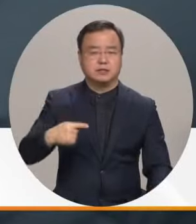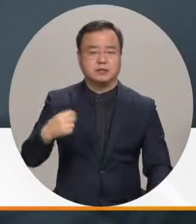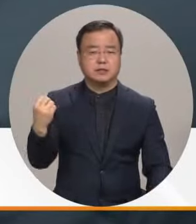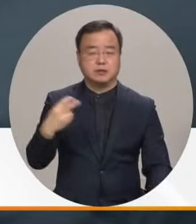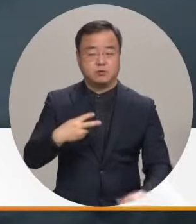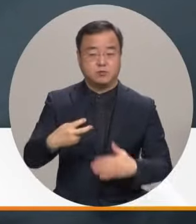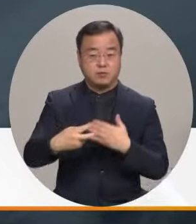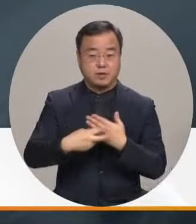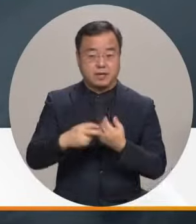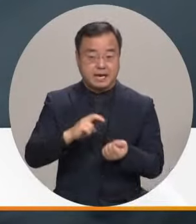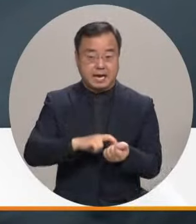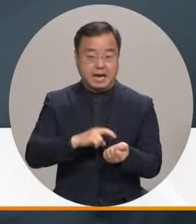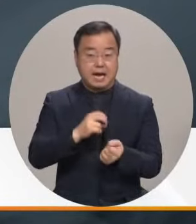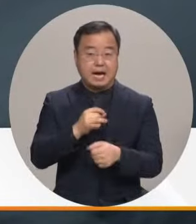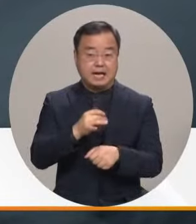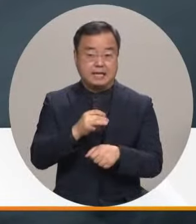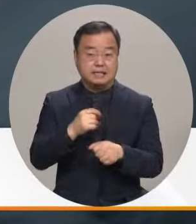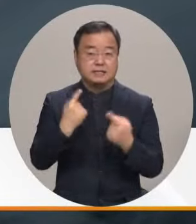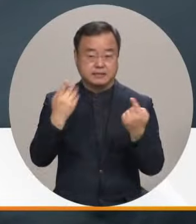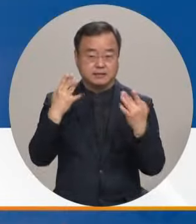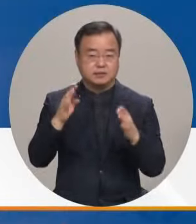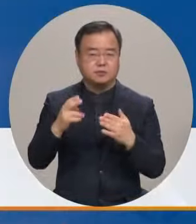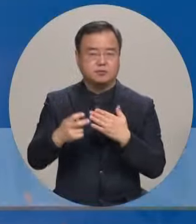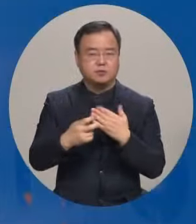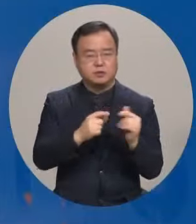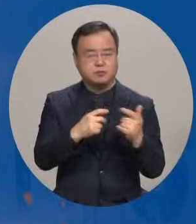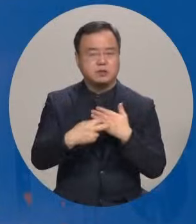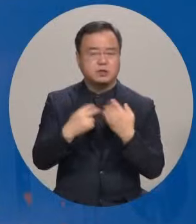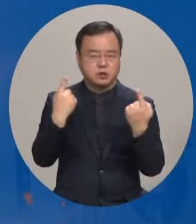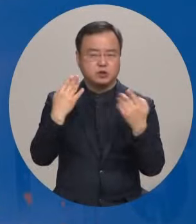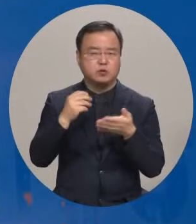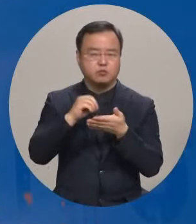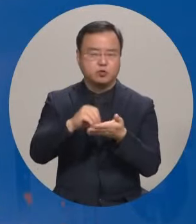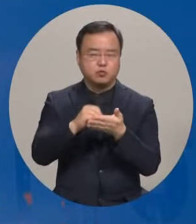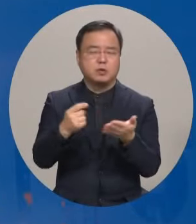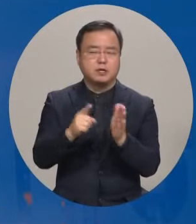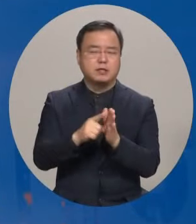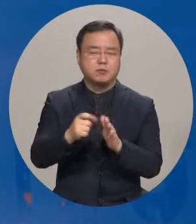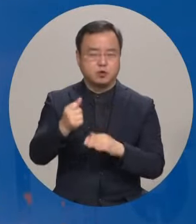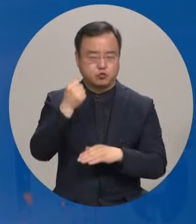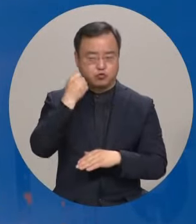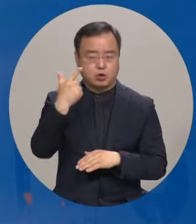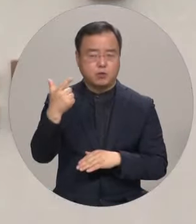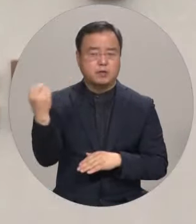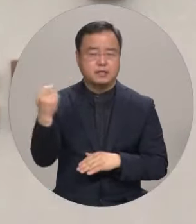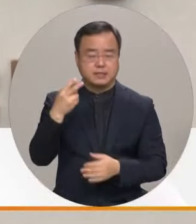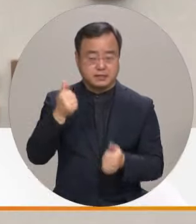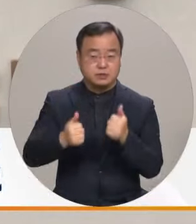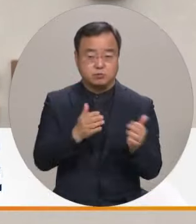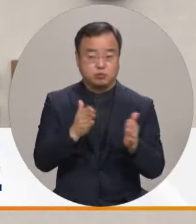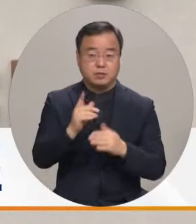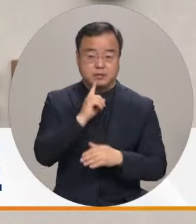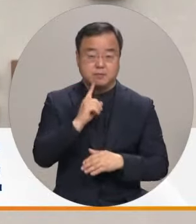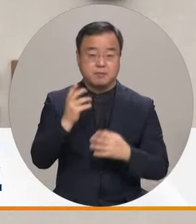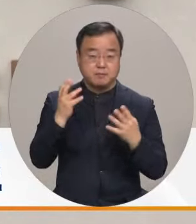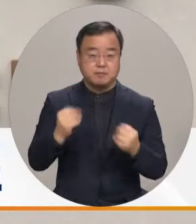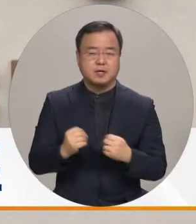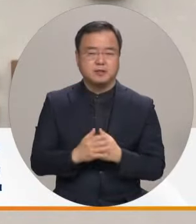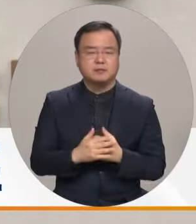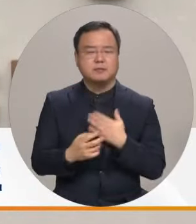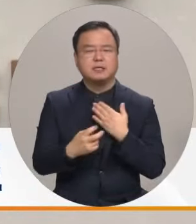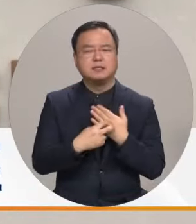가려고 반수하겠다는 사람들이 실제로 있었고 의대 쏠림이 이어지면서 서울 상위권 대학의 이과생들부터